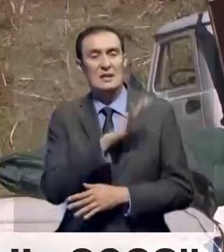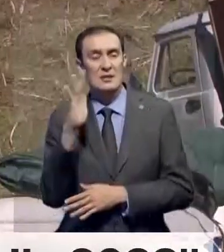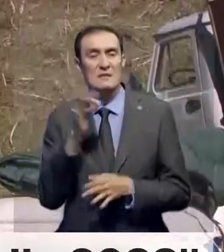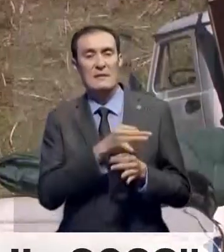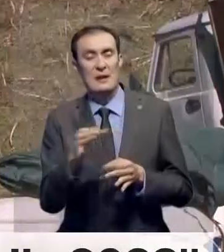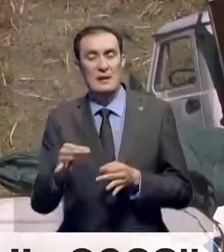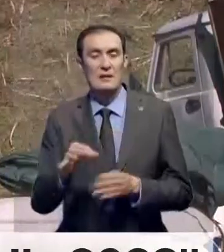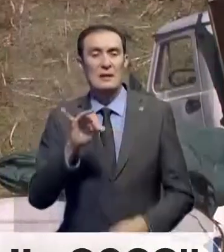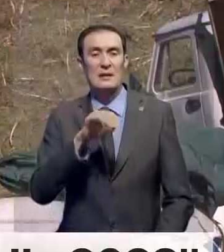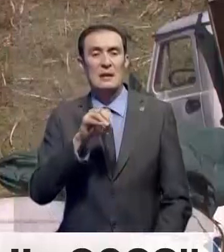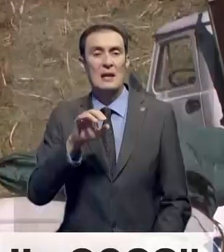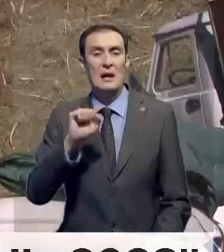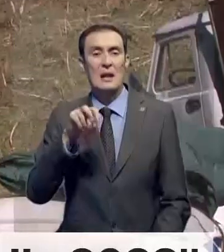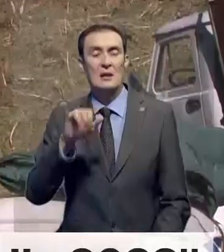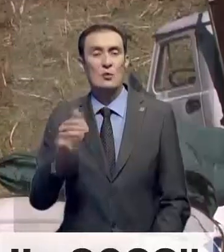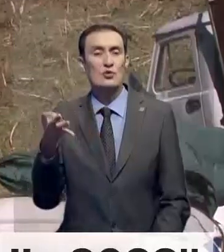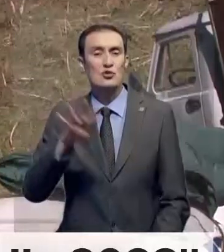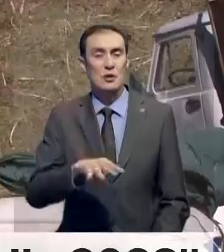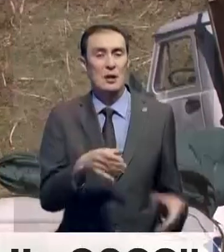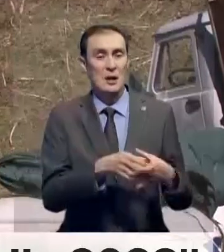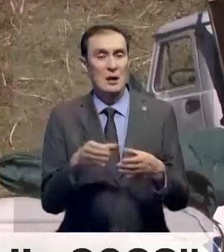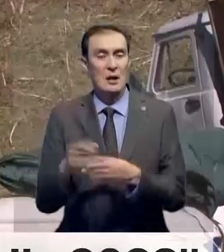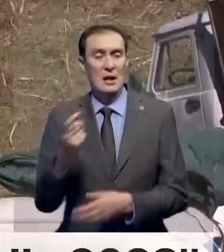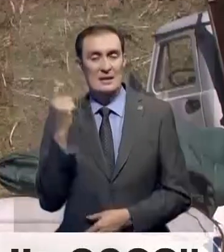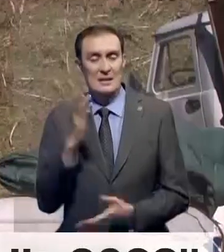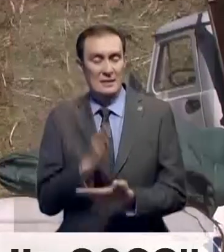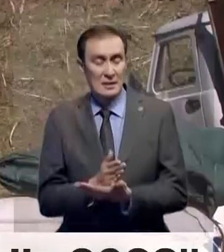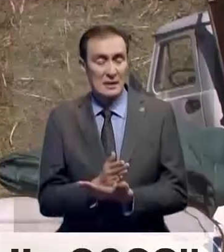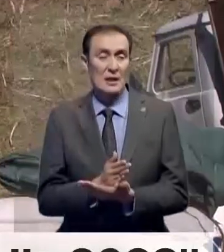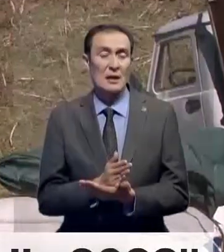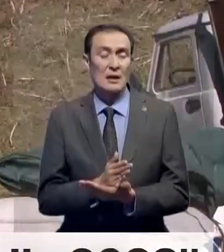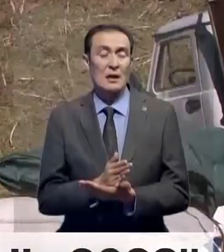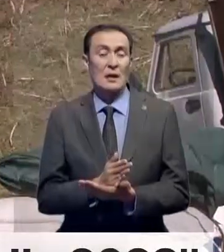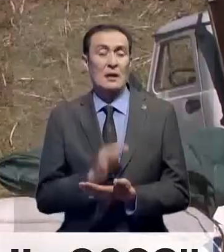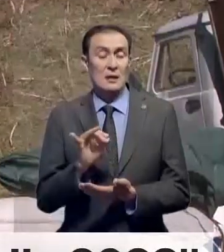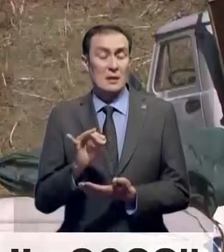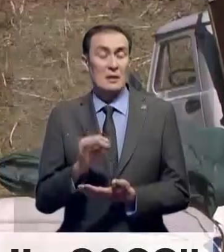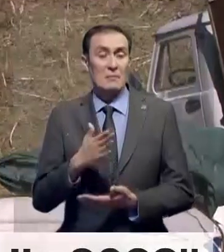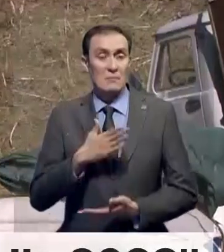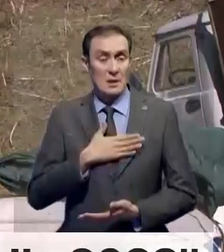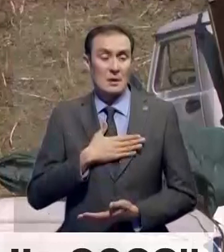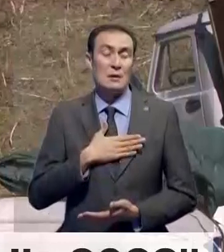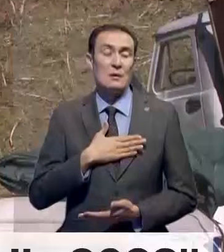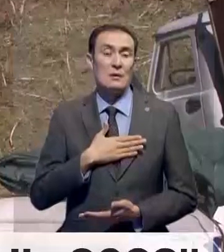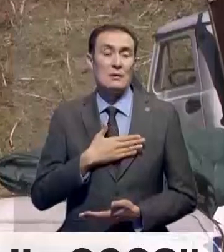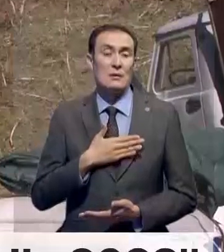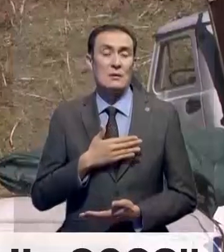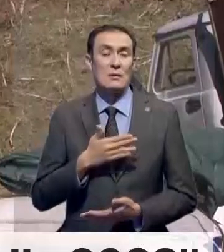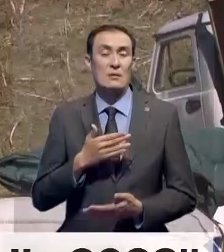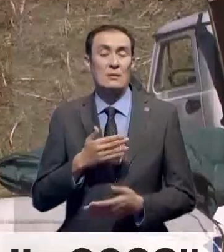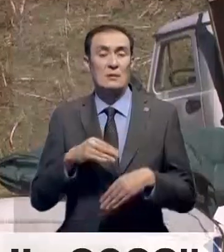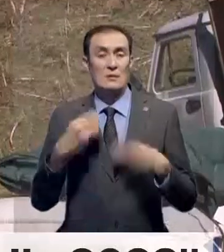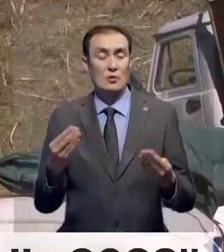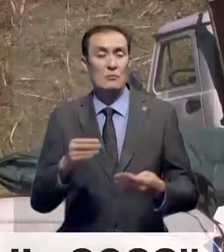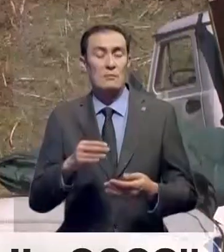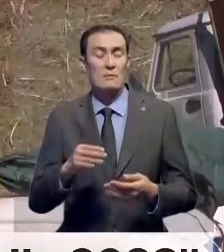вот или в Алтайском, к примеру, ГНПП, у них 4 лесничества, вернее 4 филиала и ряд лесничеств. Соответственно, мы уже как приданные средства,